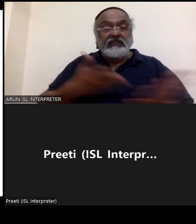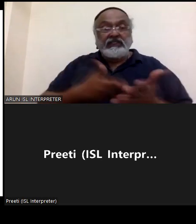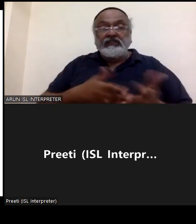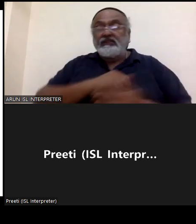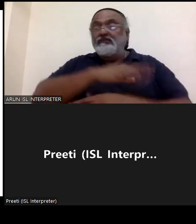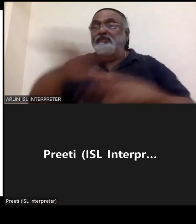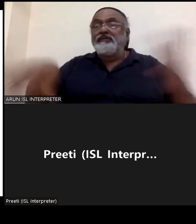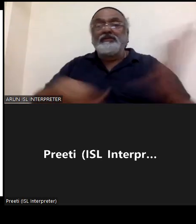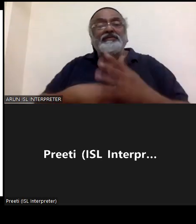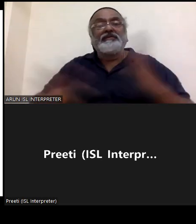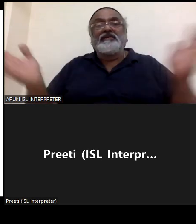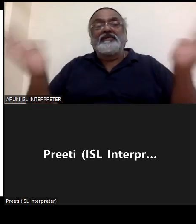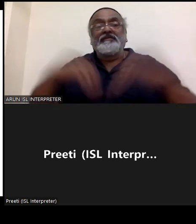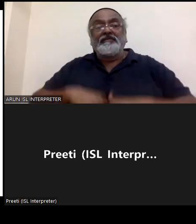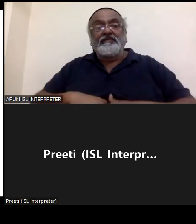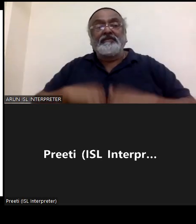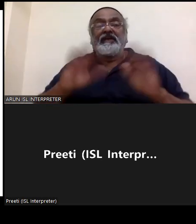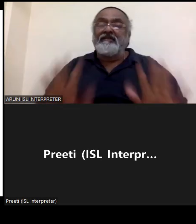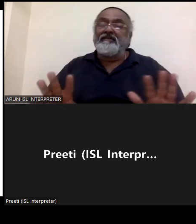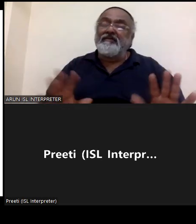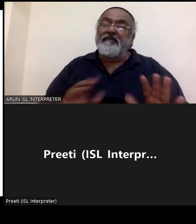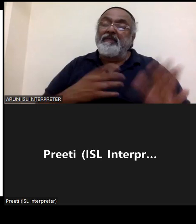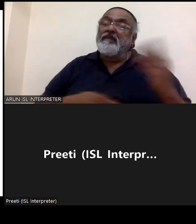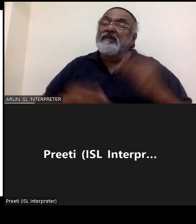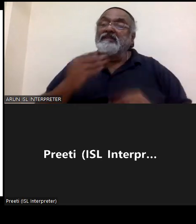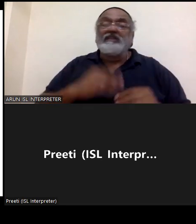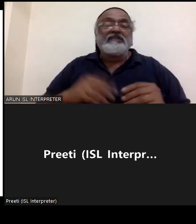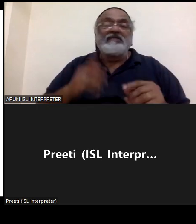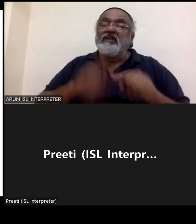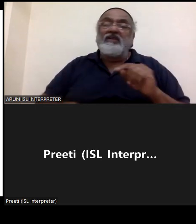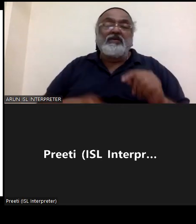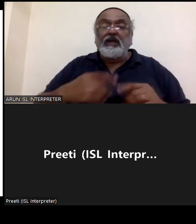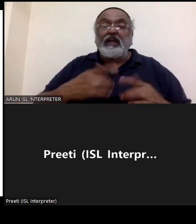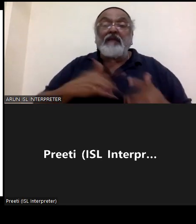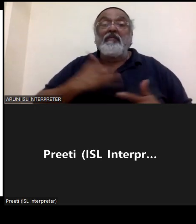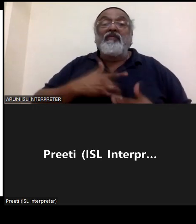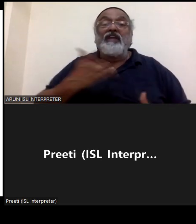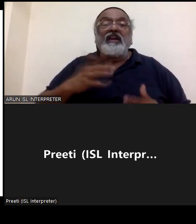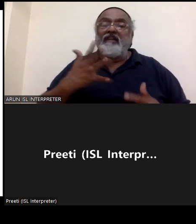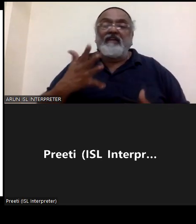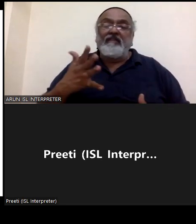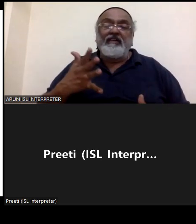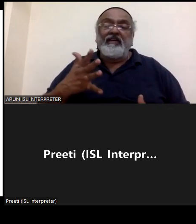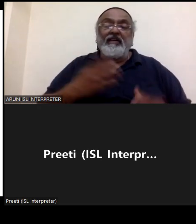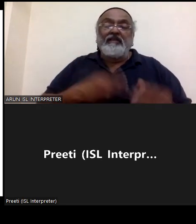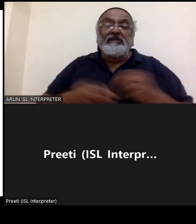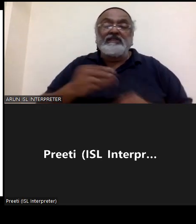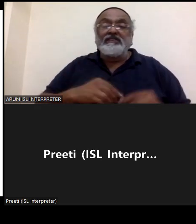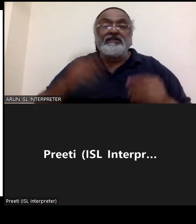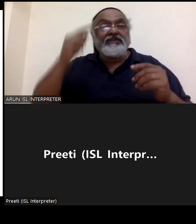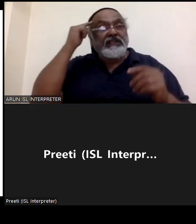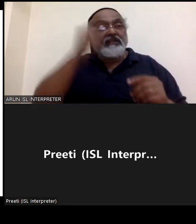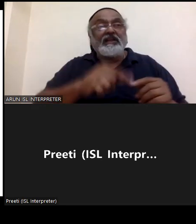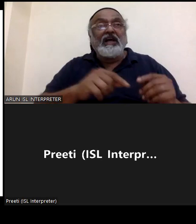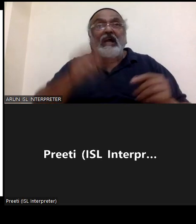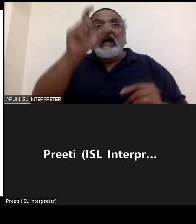जाएगा। Because business does not work on emotions, business does not work on identities. The